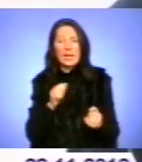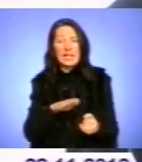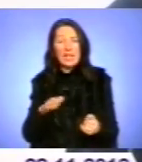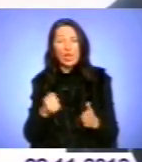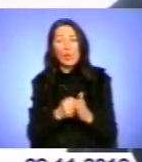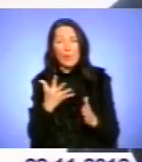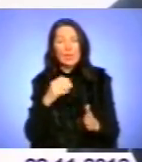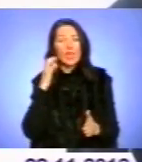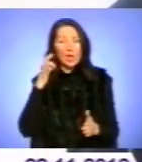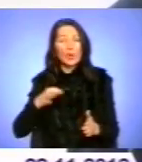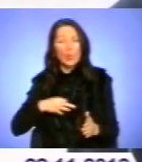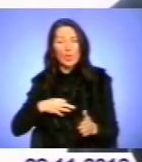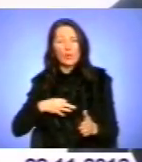років.